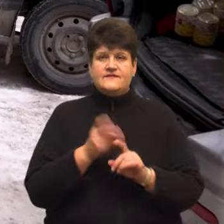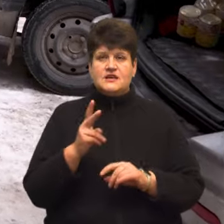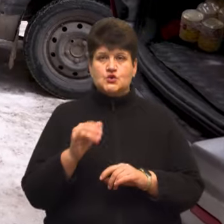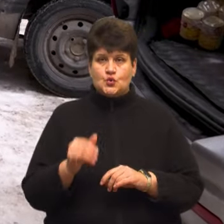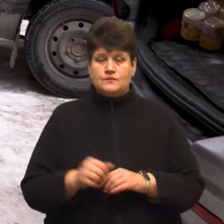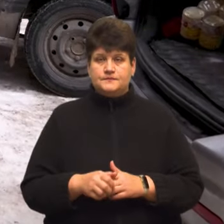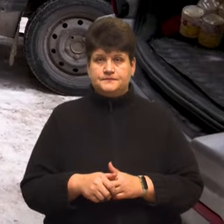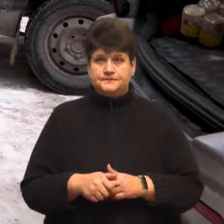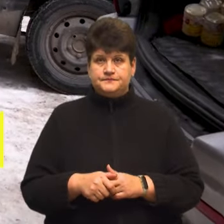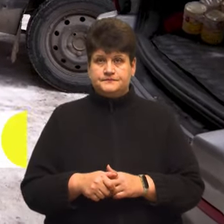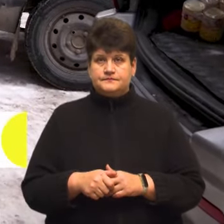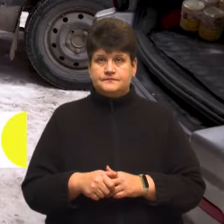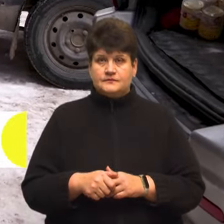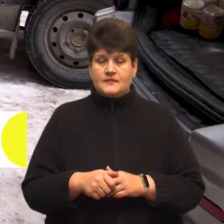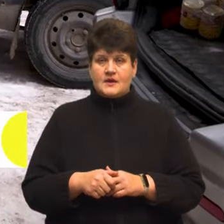Аль